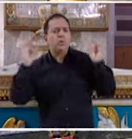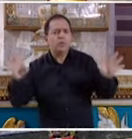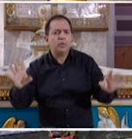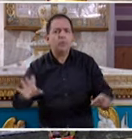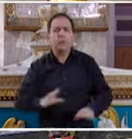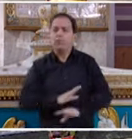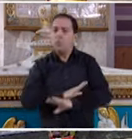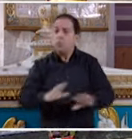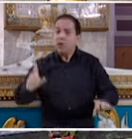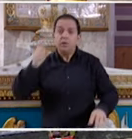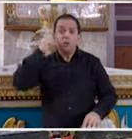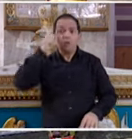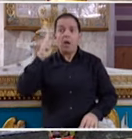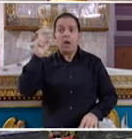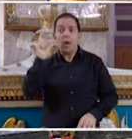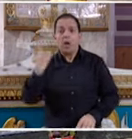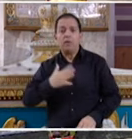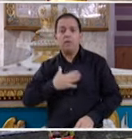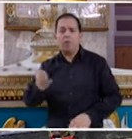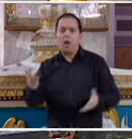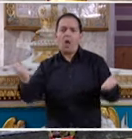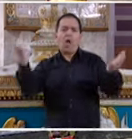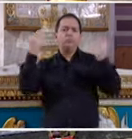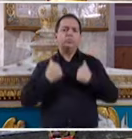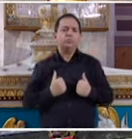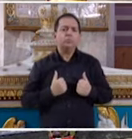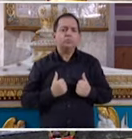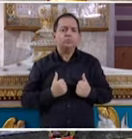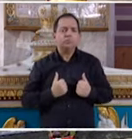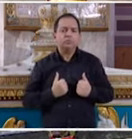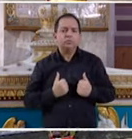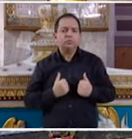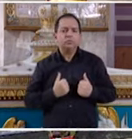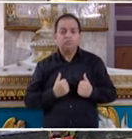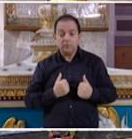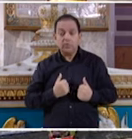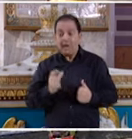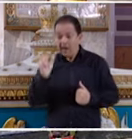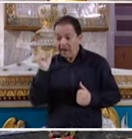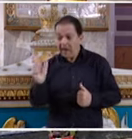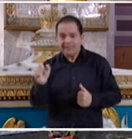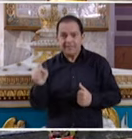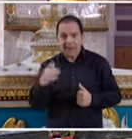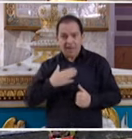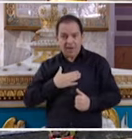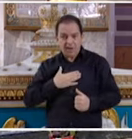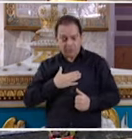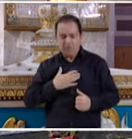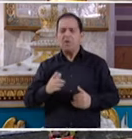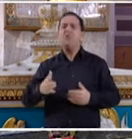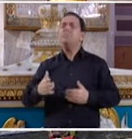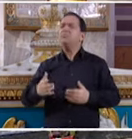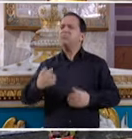σκέφτηκαν να πούν ένα ευχαριστώ. Την πράξη και τη λέξη εκείνη που ανοίγει και τις πλέον